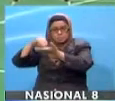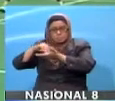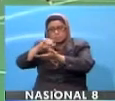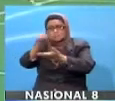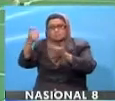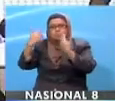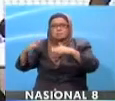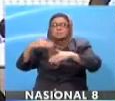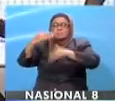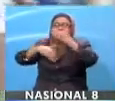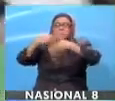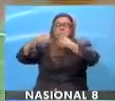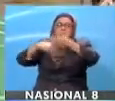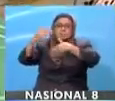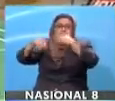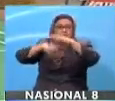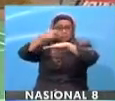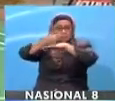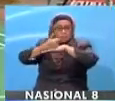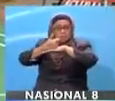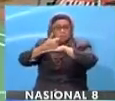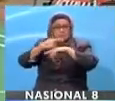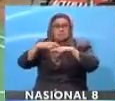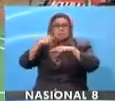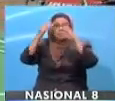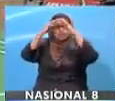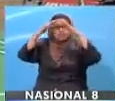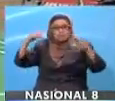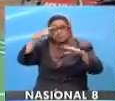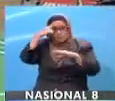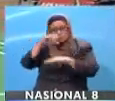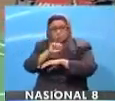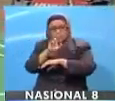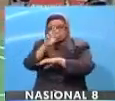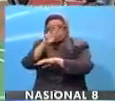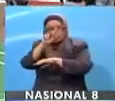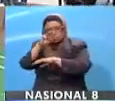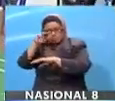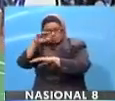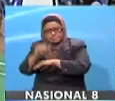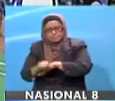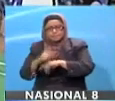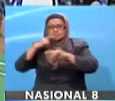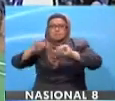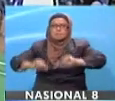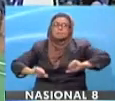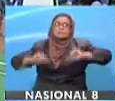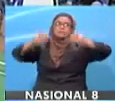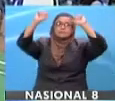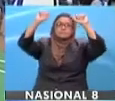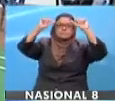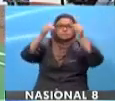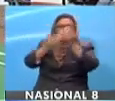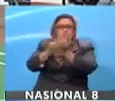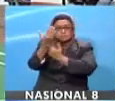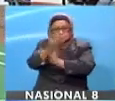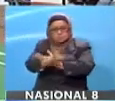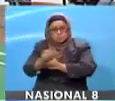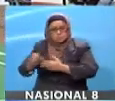pembinaan. Tuan rumah bagi Temasya Sukma juga dinasihatkan untuk menaik taraf kemudahan sedia ada bagi tujuan penjimatan.